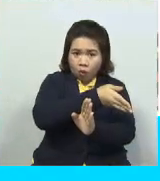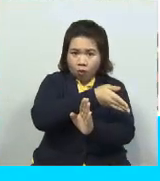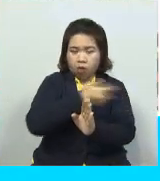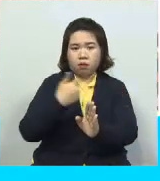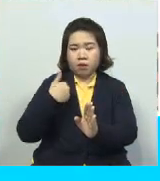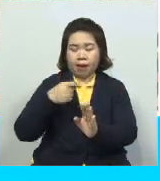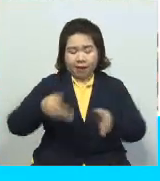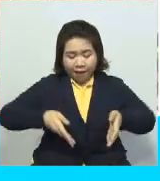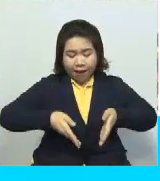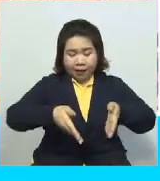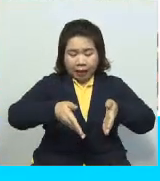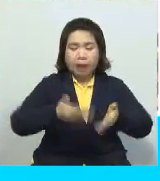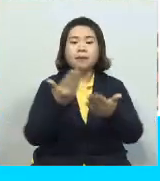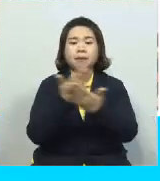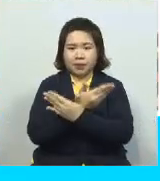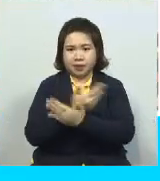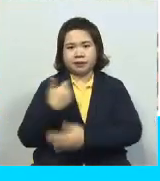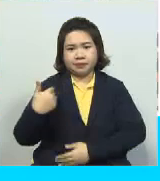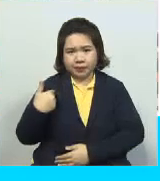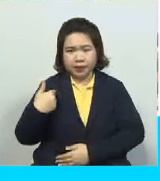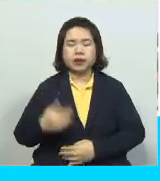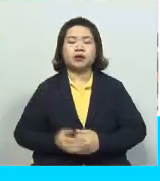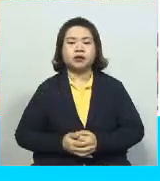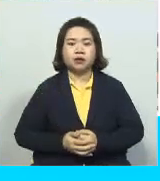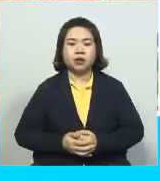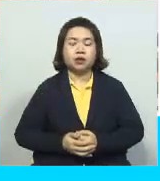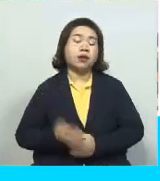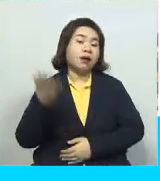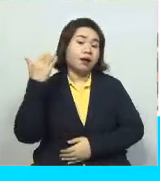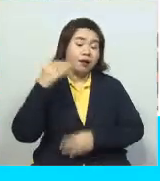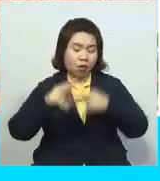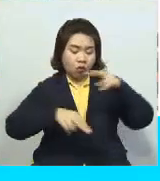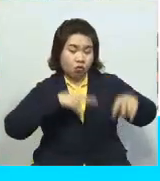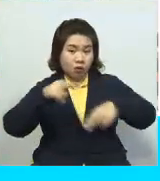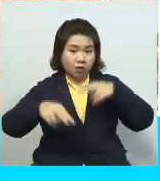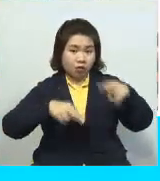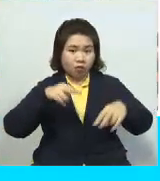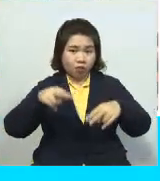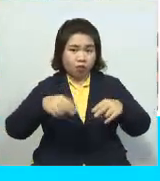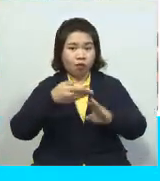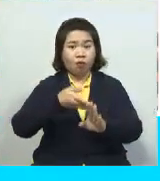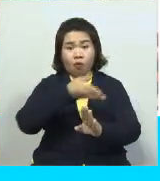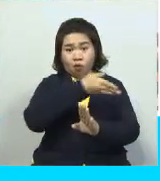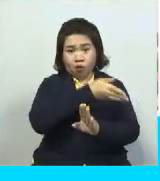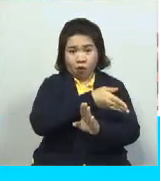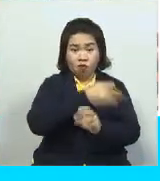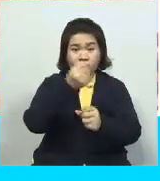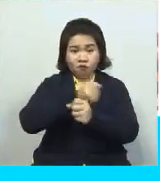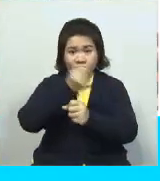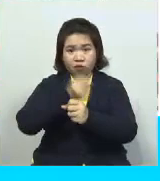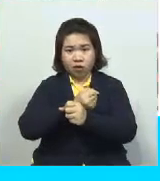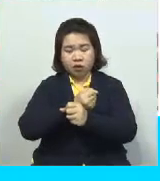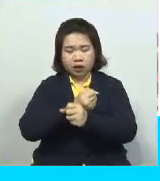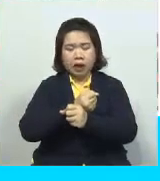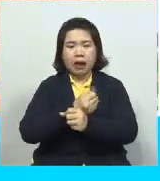เส้นทางในการเดินทางเพราะฉะนั้นจากการตรวจสอบเมื่อก่อนที่จะมีการซักซ้อม